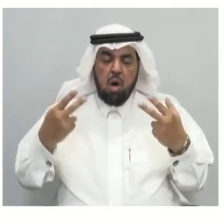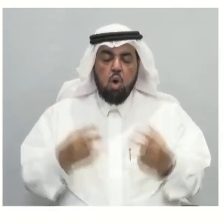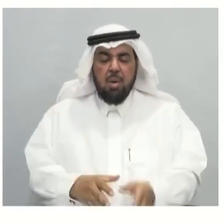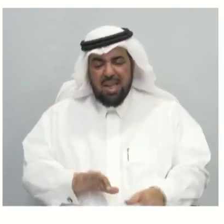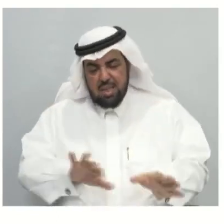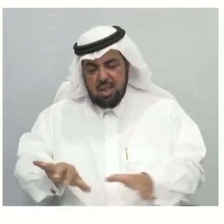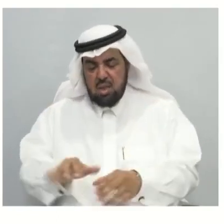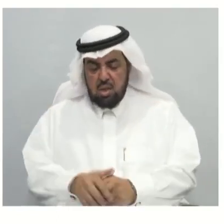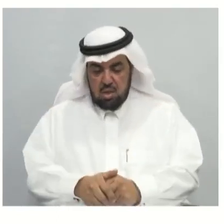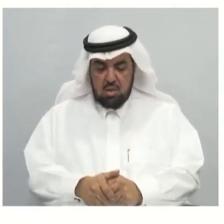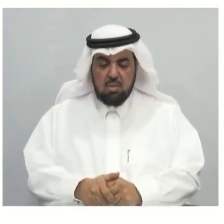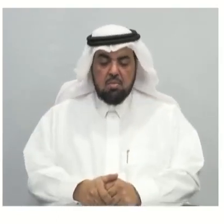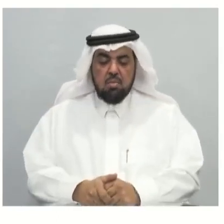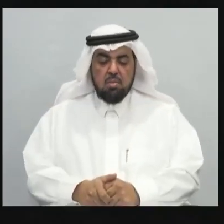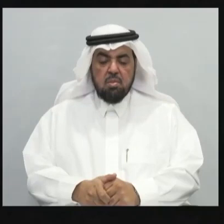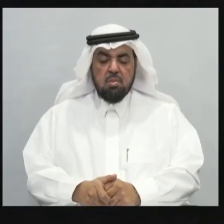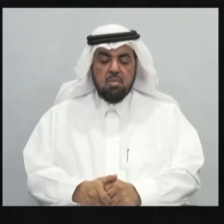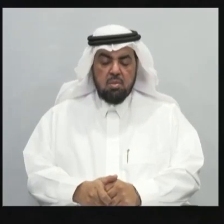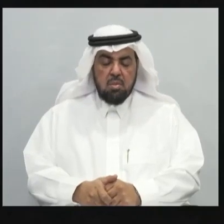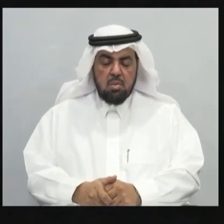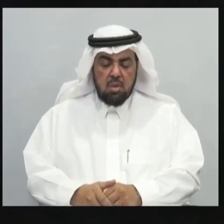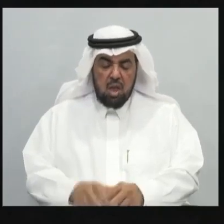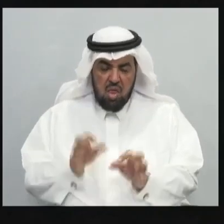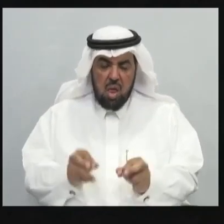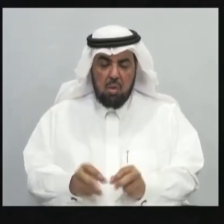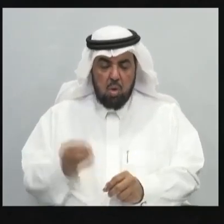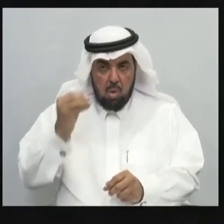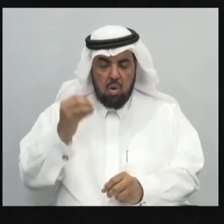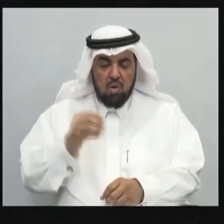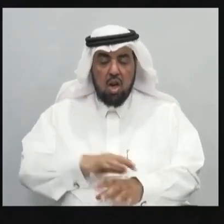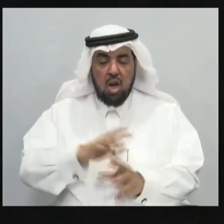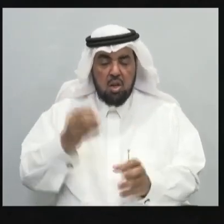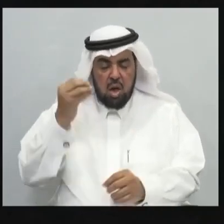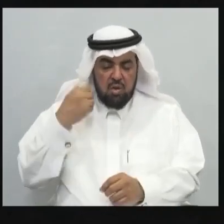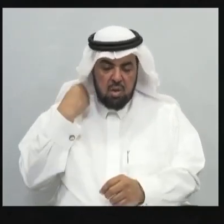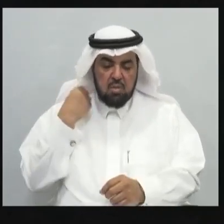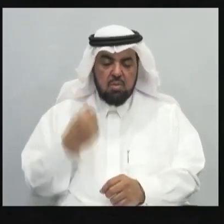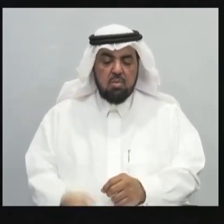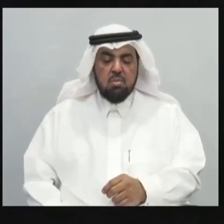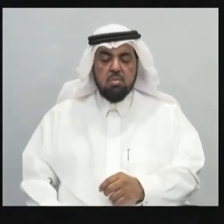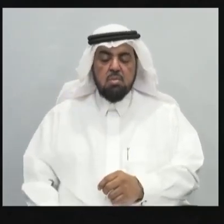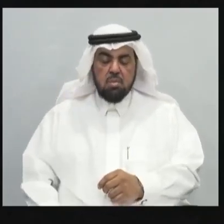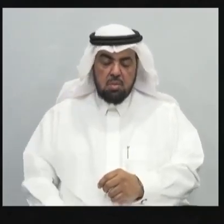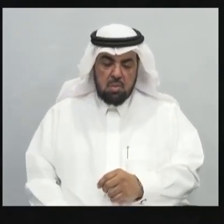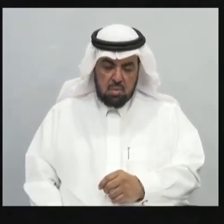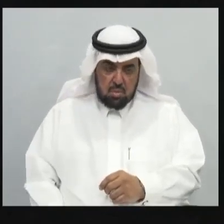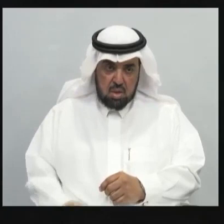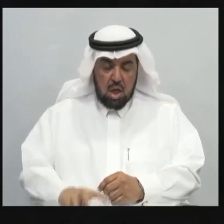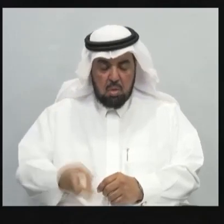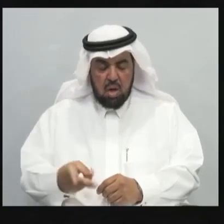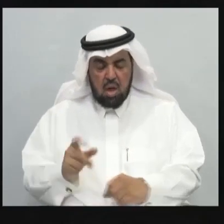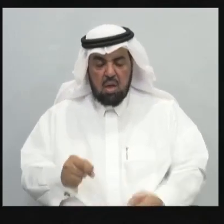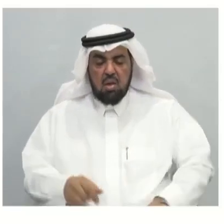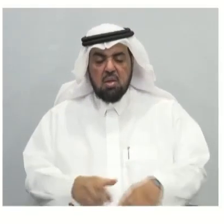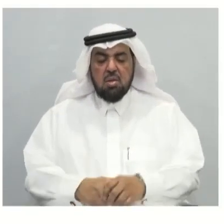الاعلاميه هي معلومات حياديه معلومات ثابته و معلومه للجميع لا يمكن التغيير في